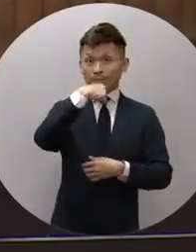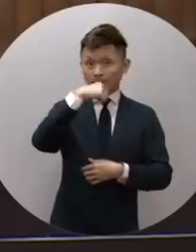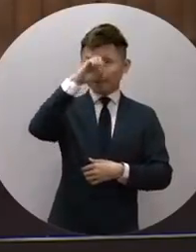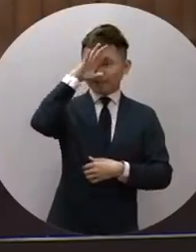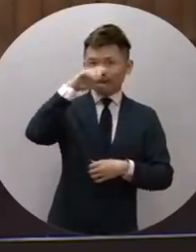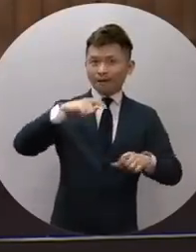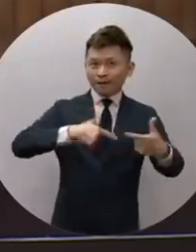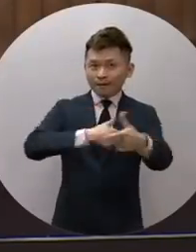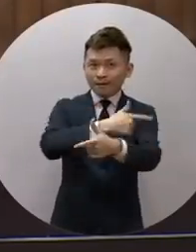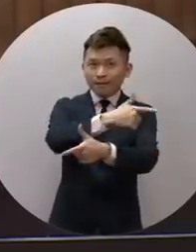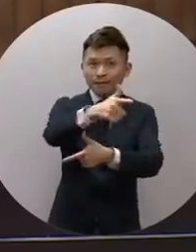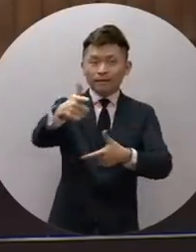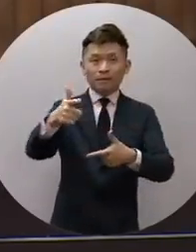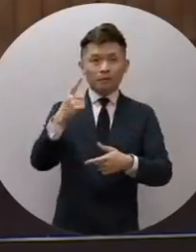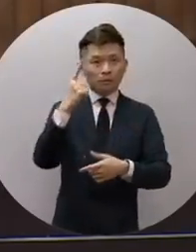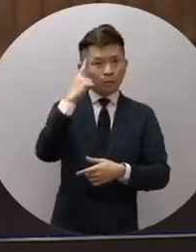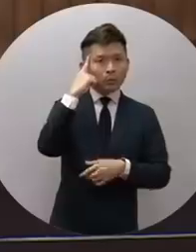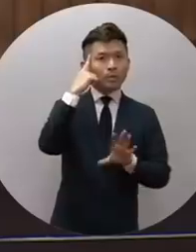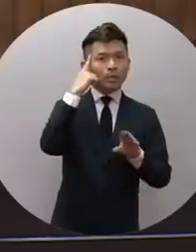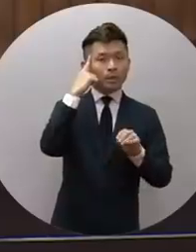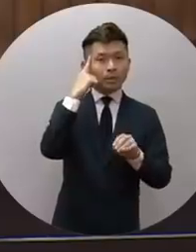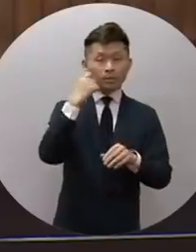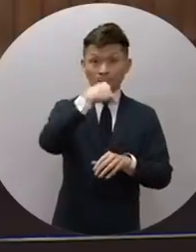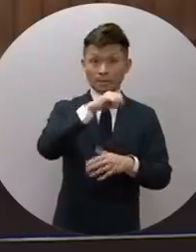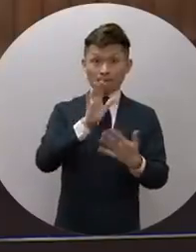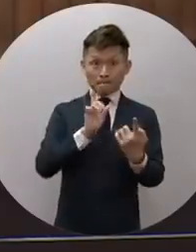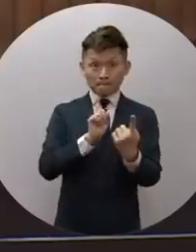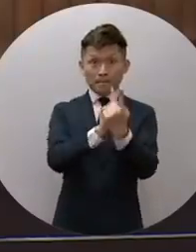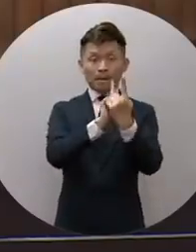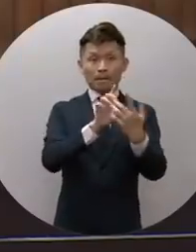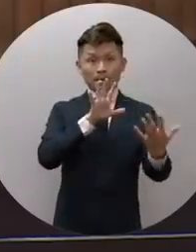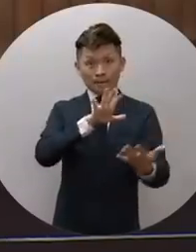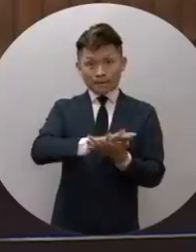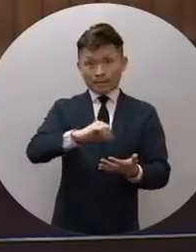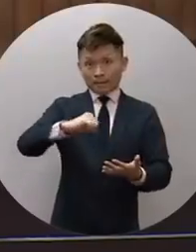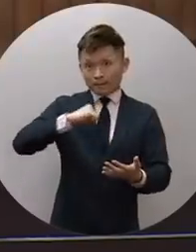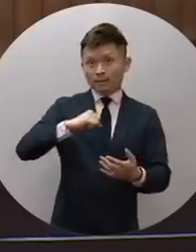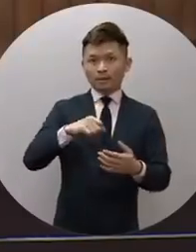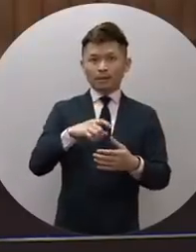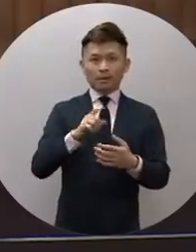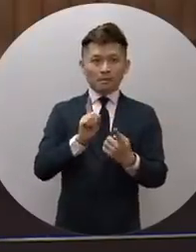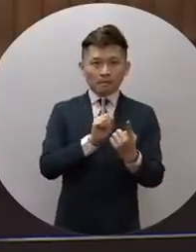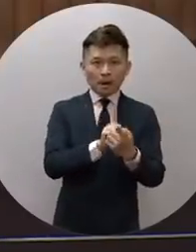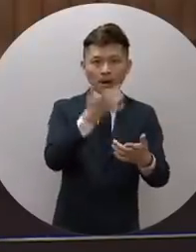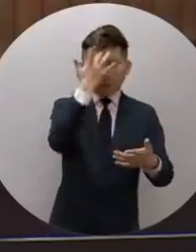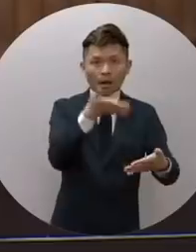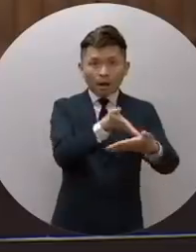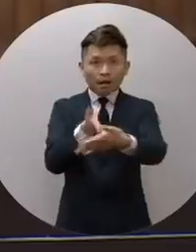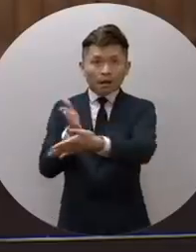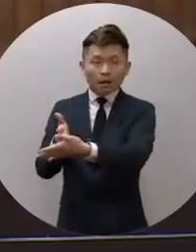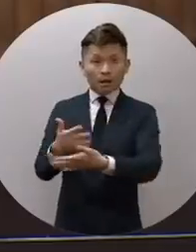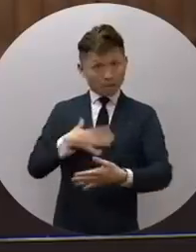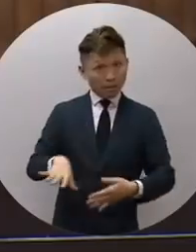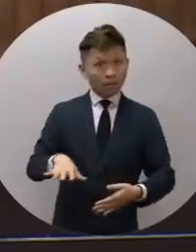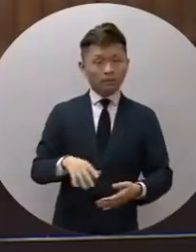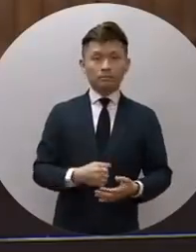真的能感受今日我们台湾面临的压力，除 处境的艰难，我应该能